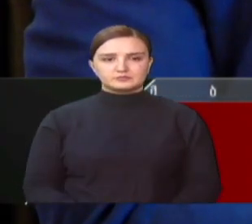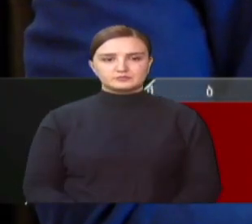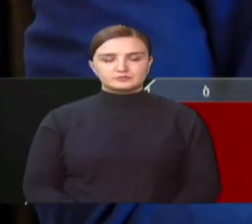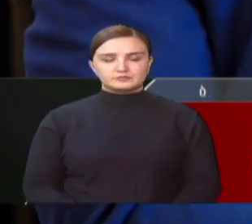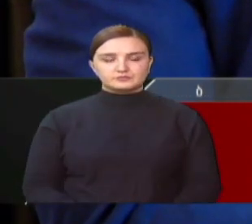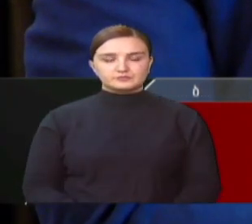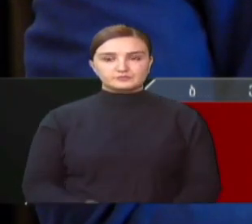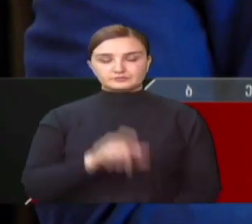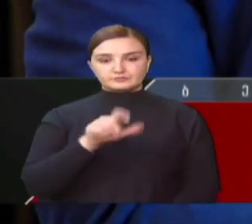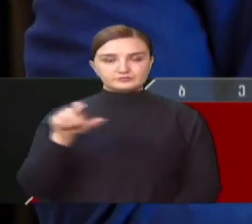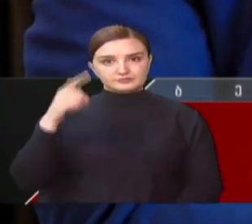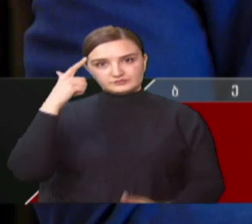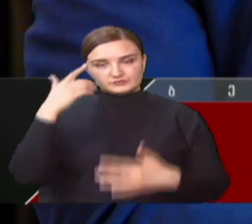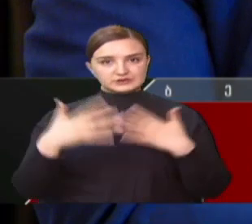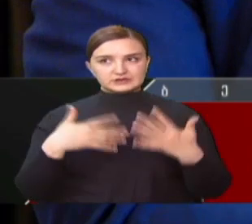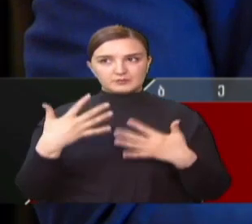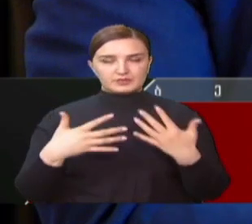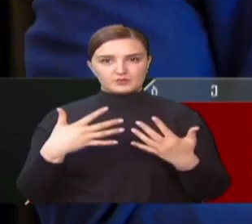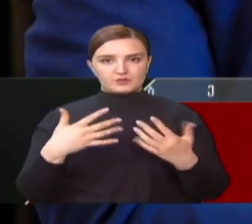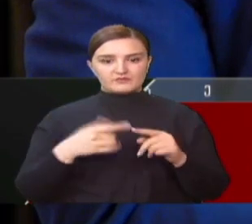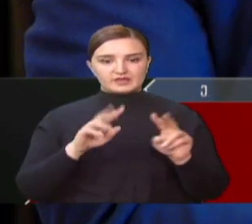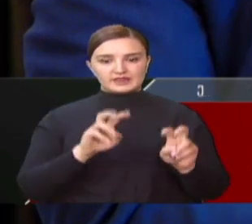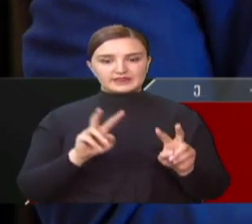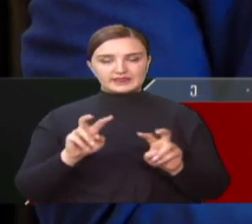შორის ხალხში დაბნეულობის გამოწვევით და ისეთი